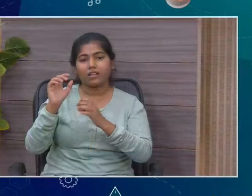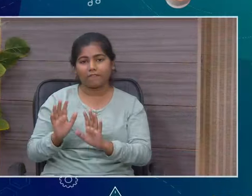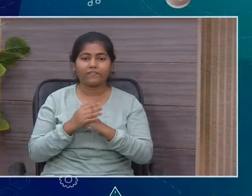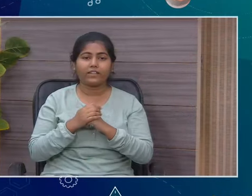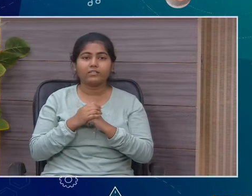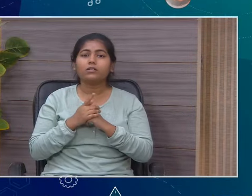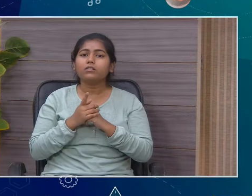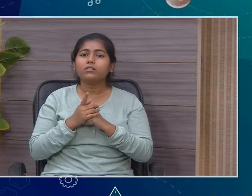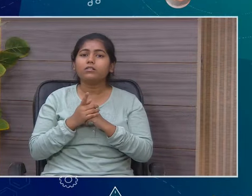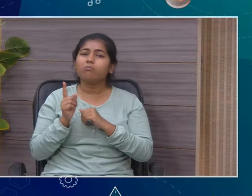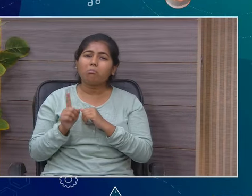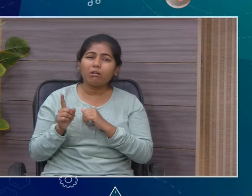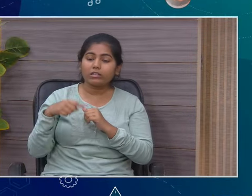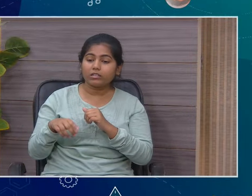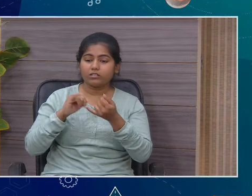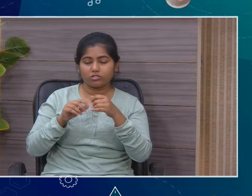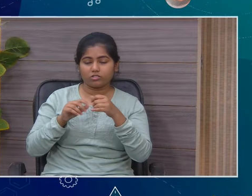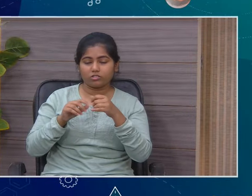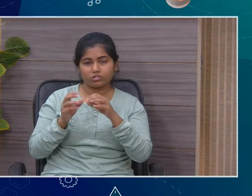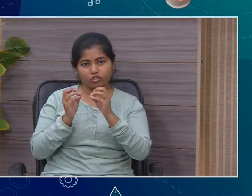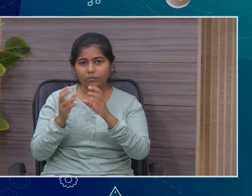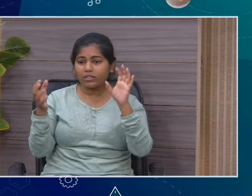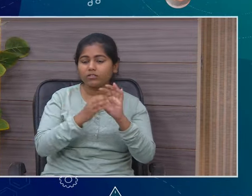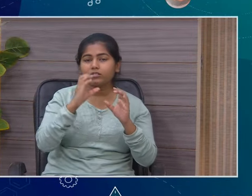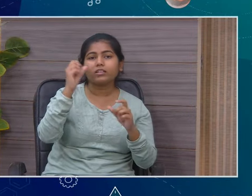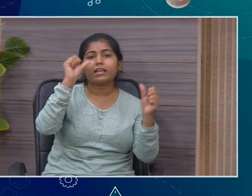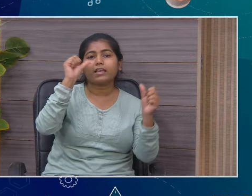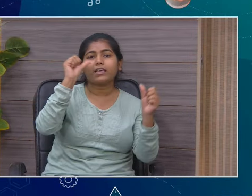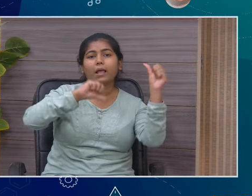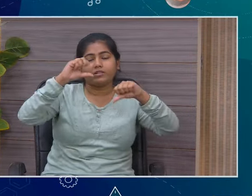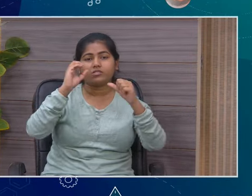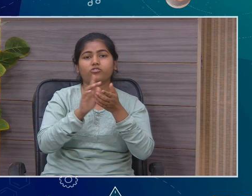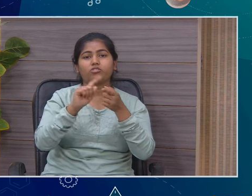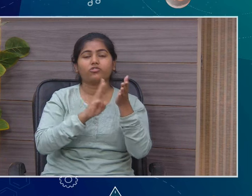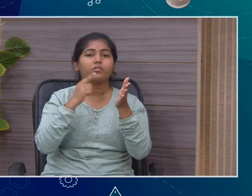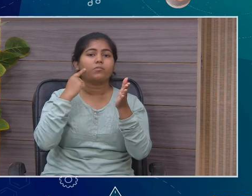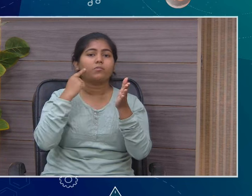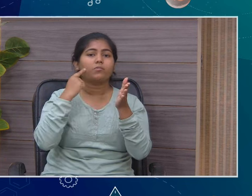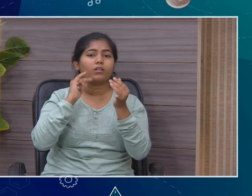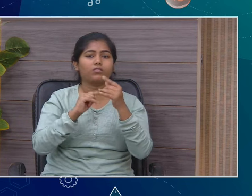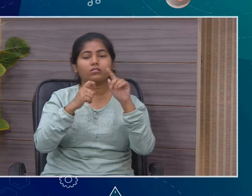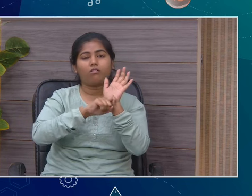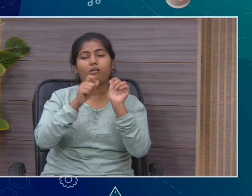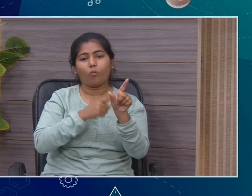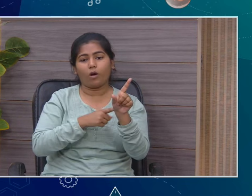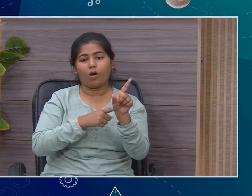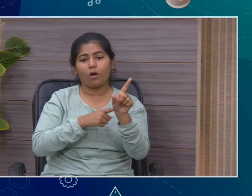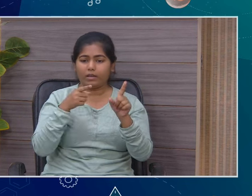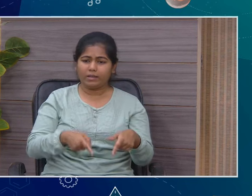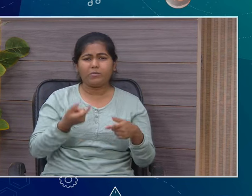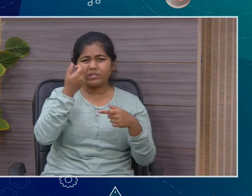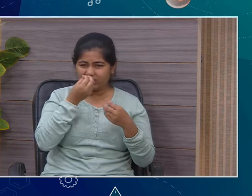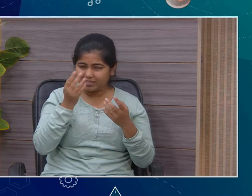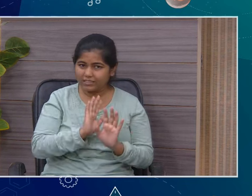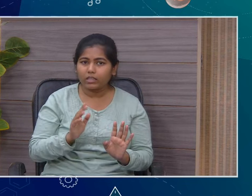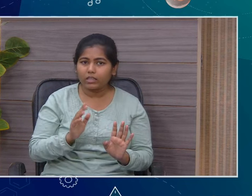और लेकिन ये जुड़ा हुआ सब्जेक्ट जो है ये केमिस्ट्री से है मेनली केमिस्ट्री है ये तो अब यहाँ पर एक तो इसको समझना आसान नहीं